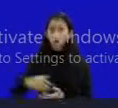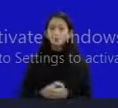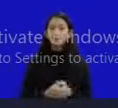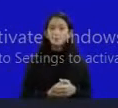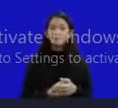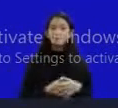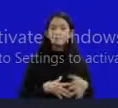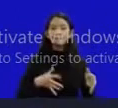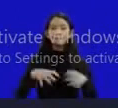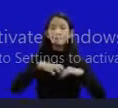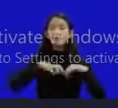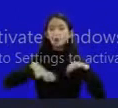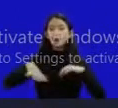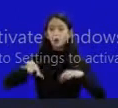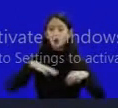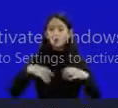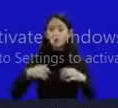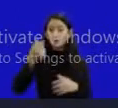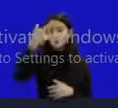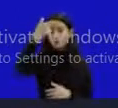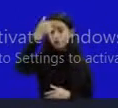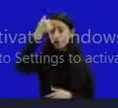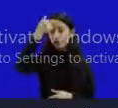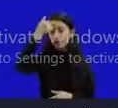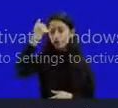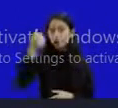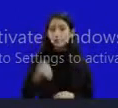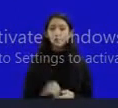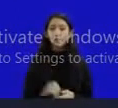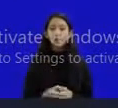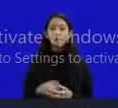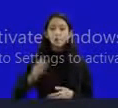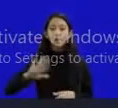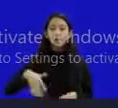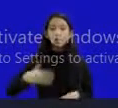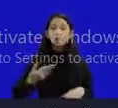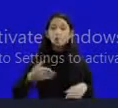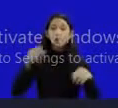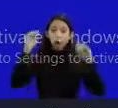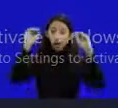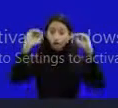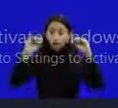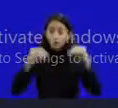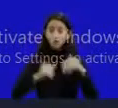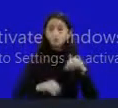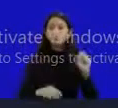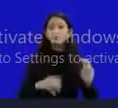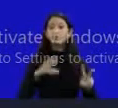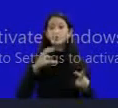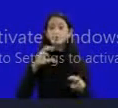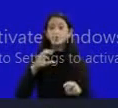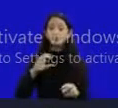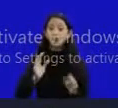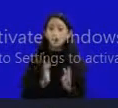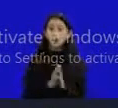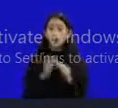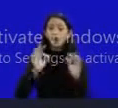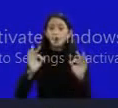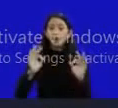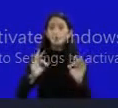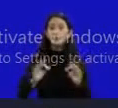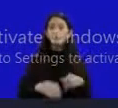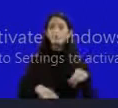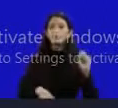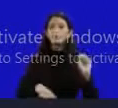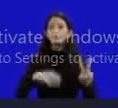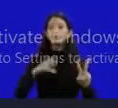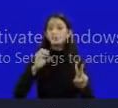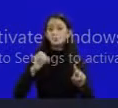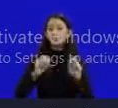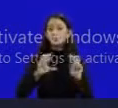pembelajaran pada semester genap tahun ajaran dan tahun akademik 2012-2013